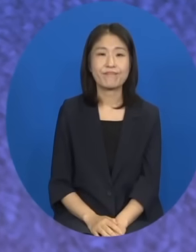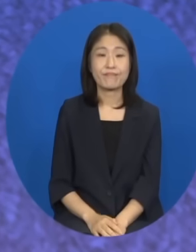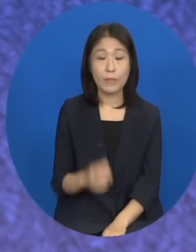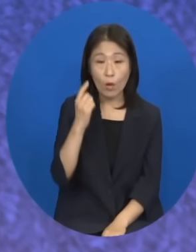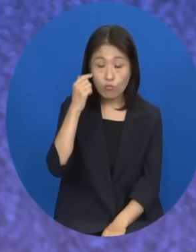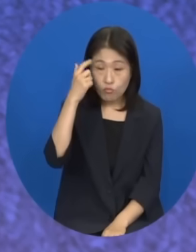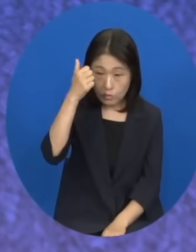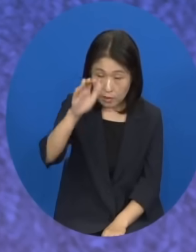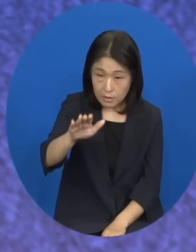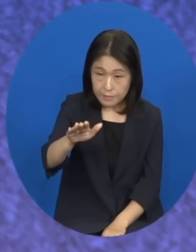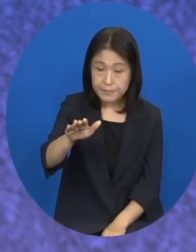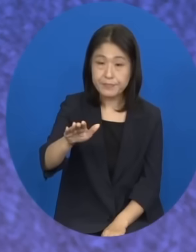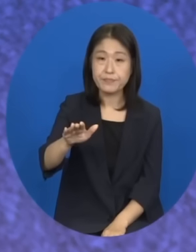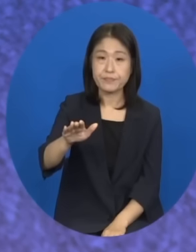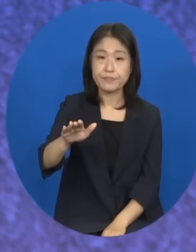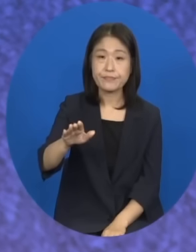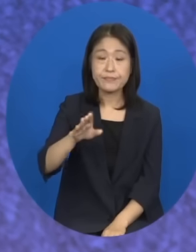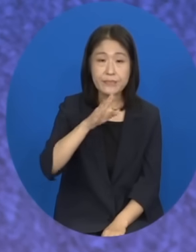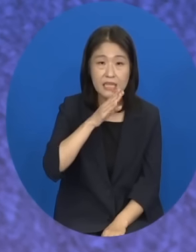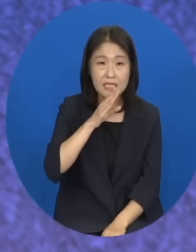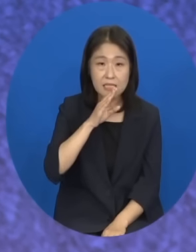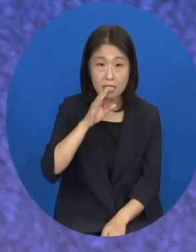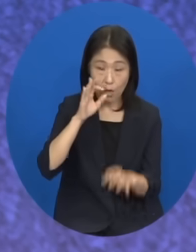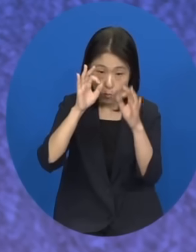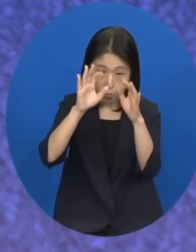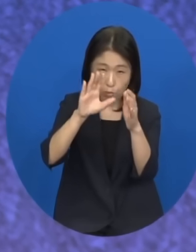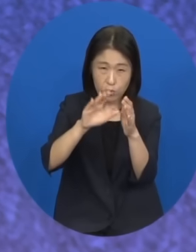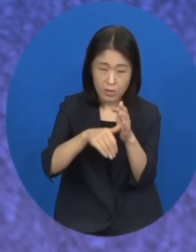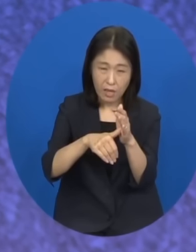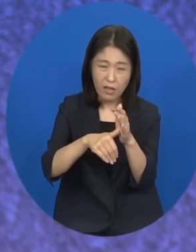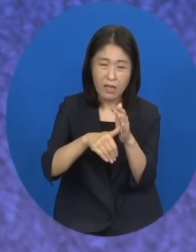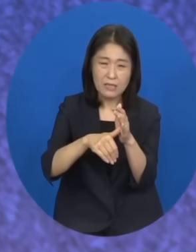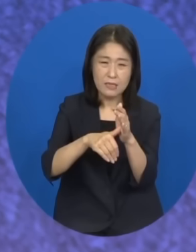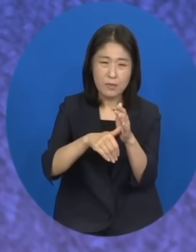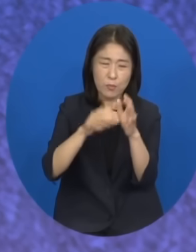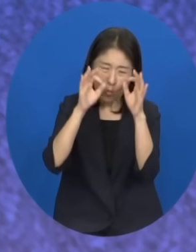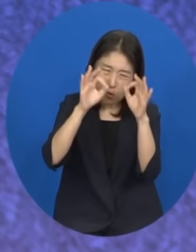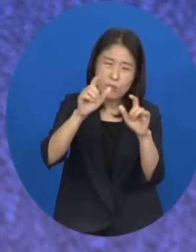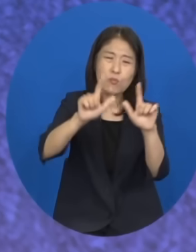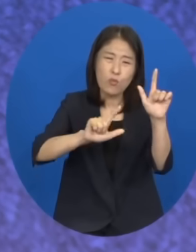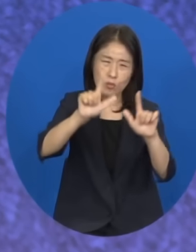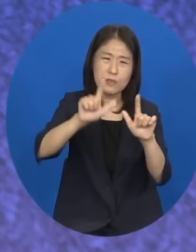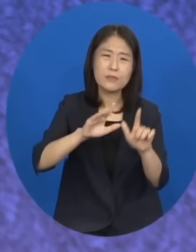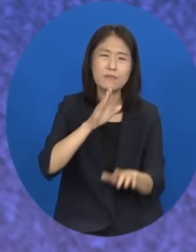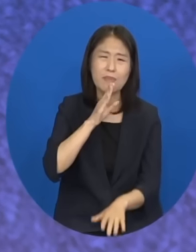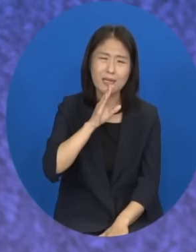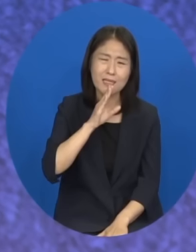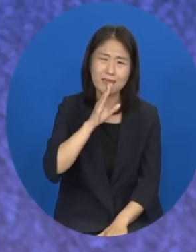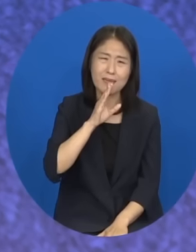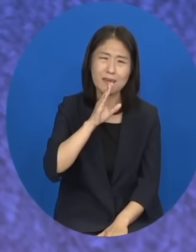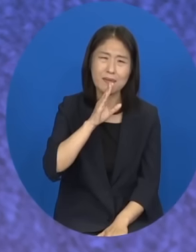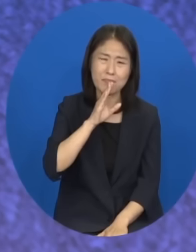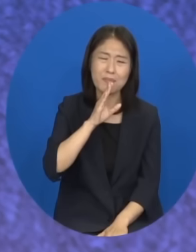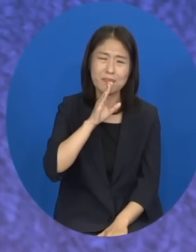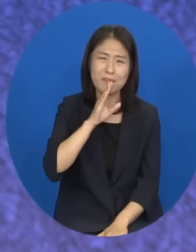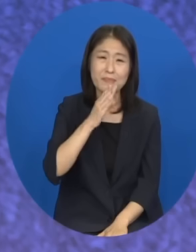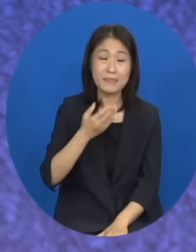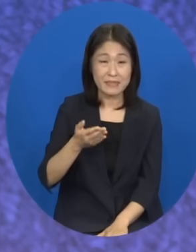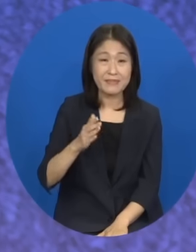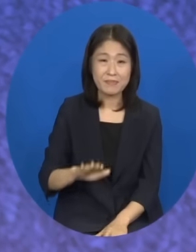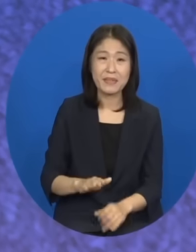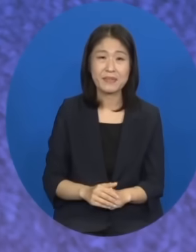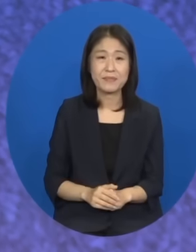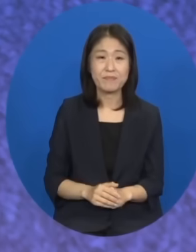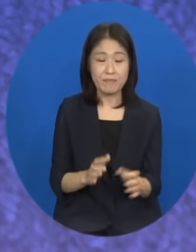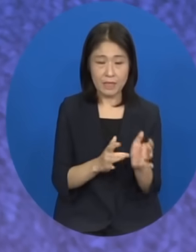목사님께서 실제로 보시는 것이 어쩔 수 없는 현실일 겁니다. 지금 이 시대는